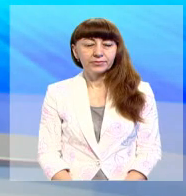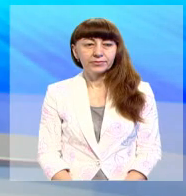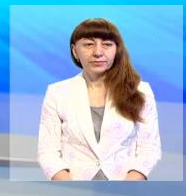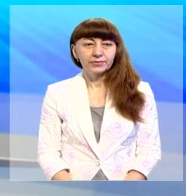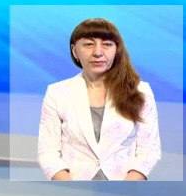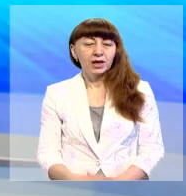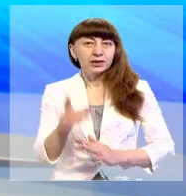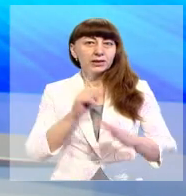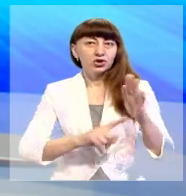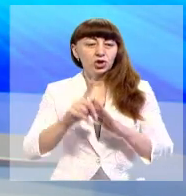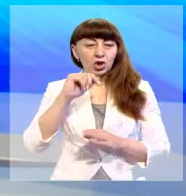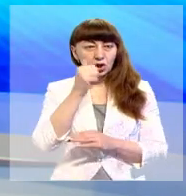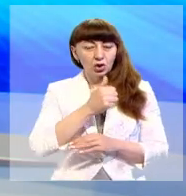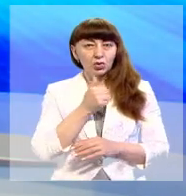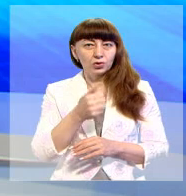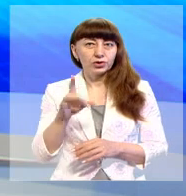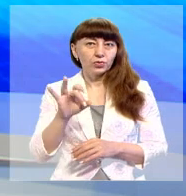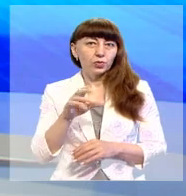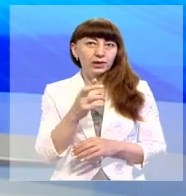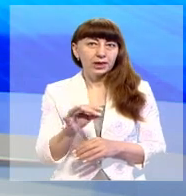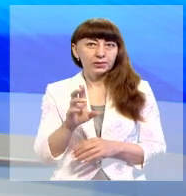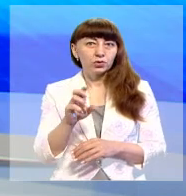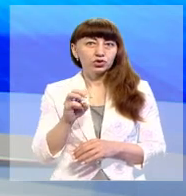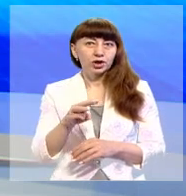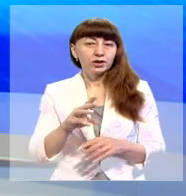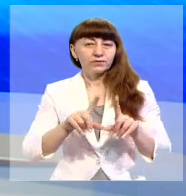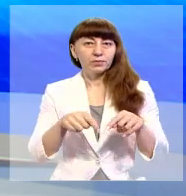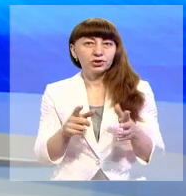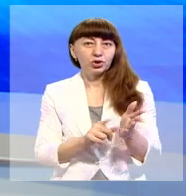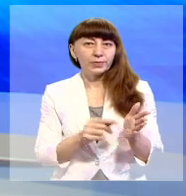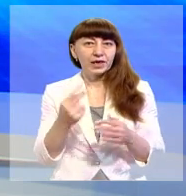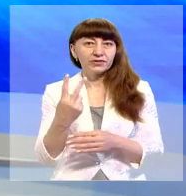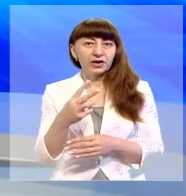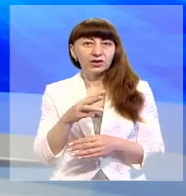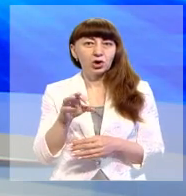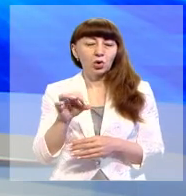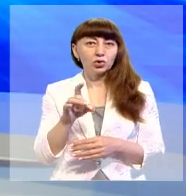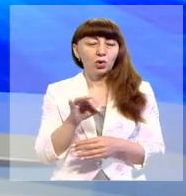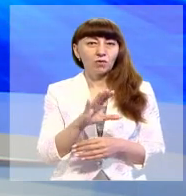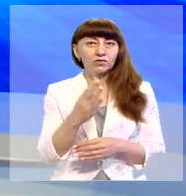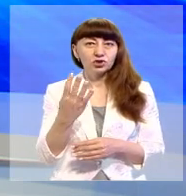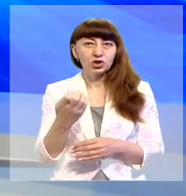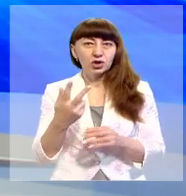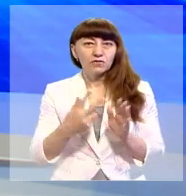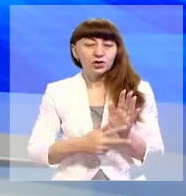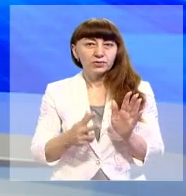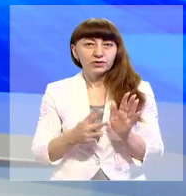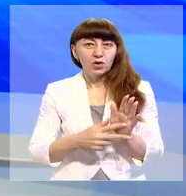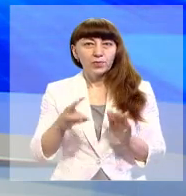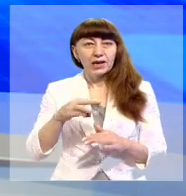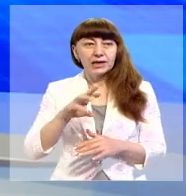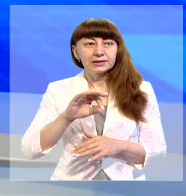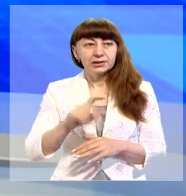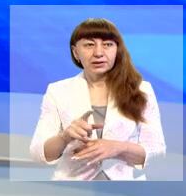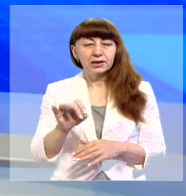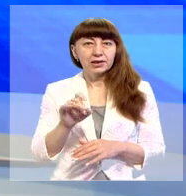Жыл басынан бері республикалық бюджеттен 2 трлн 488 миллиард теңге сомасына зейнетақы төленді. Оның ішінде базалық